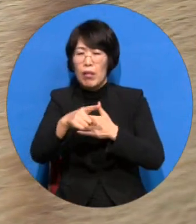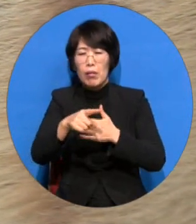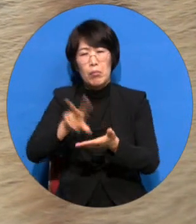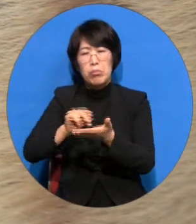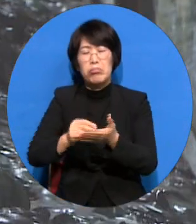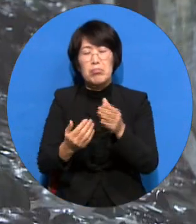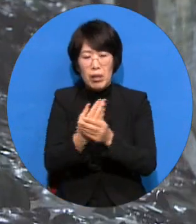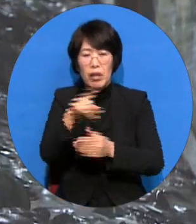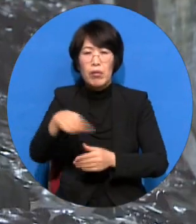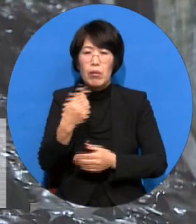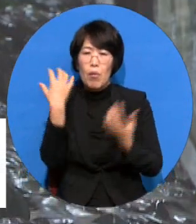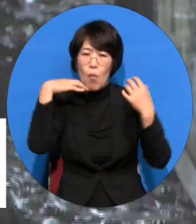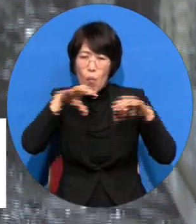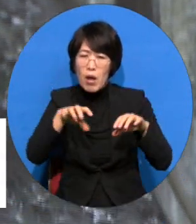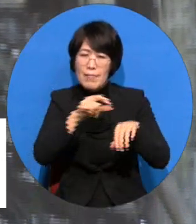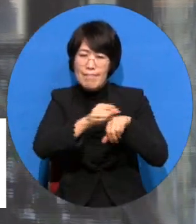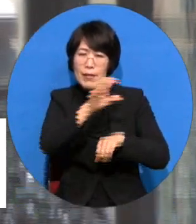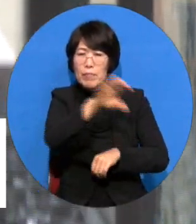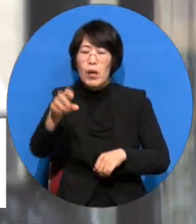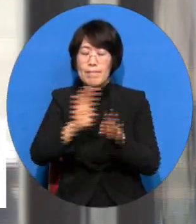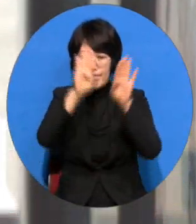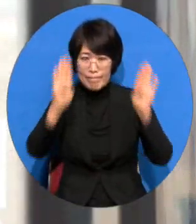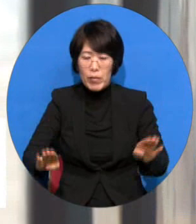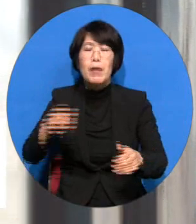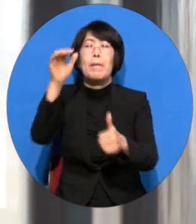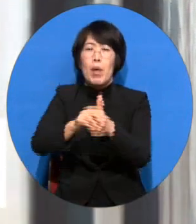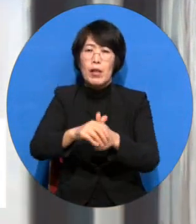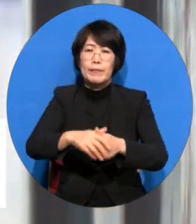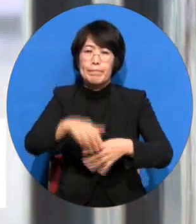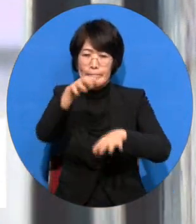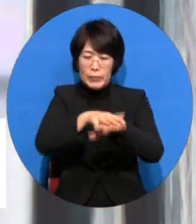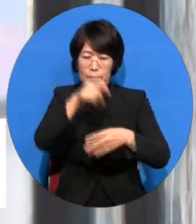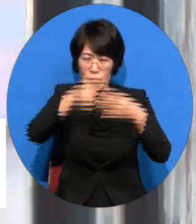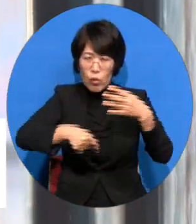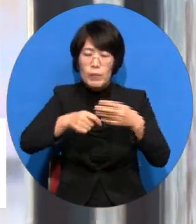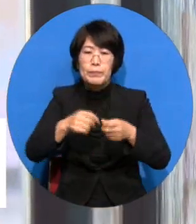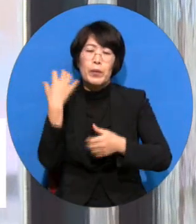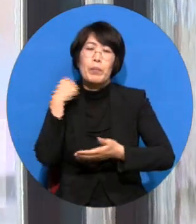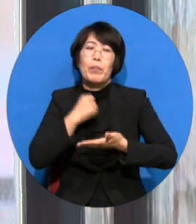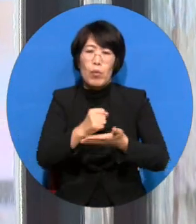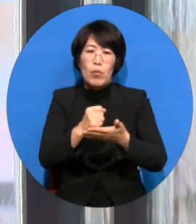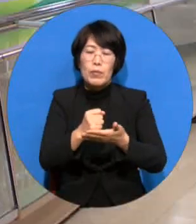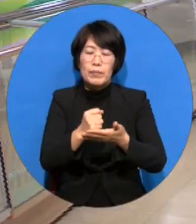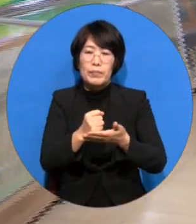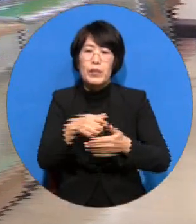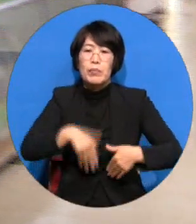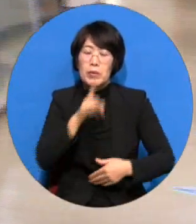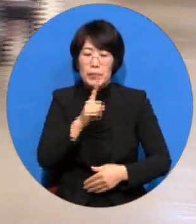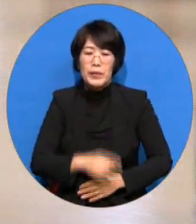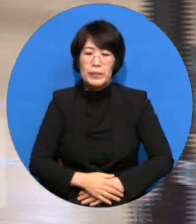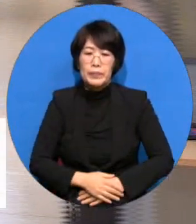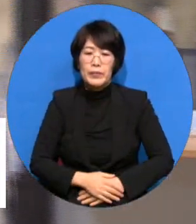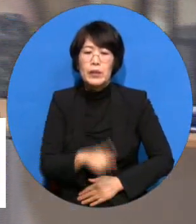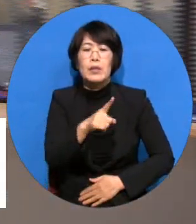일었고 호랑이 박제를 박물관 등에 맡겨 보다 체계적으로 보존해야 한다는 주장도 제기됐습니다. 이제 뭐